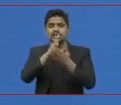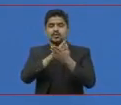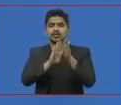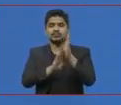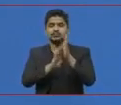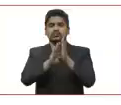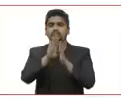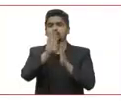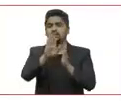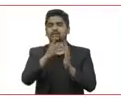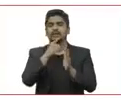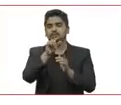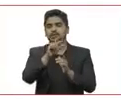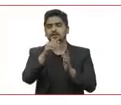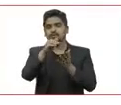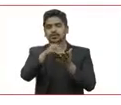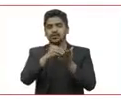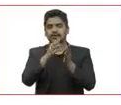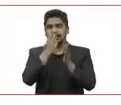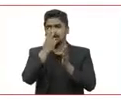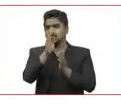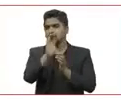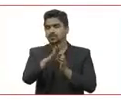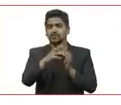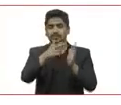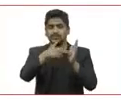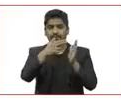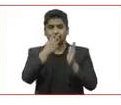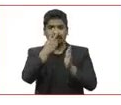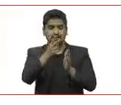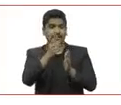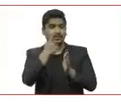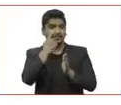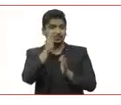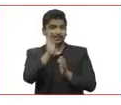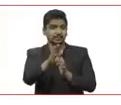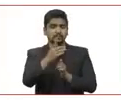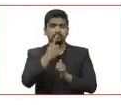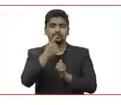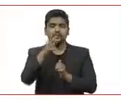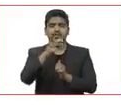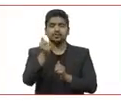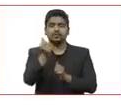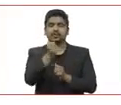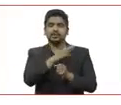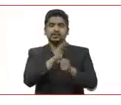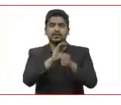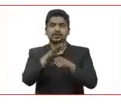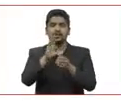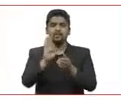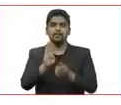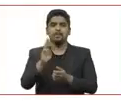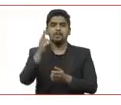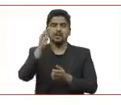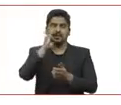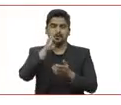पनि हामी यो तथ्याङ्कबाट हेर्न सक्छौँ। यो ग्राफमा तपाईँहरूले के देख्नुहुन्छ भने सबैभन्दा बढी बागमती